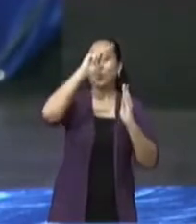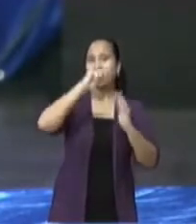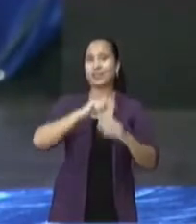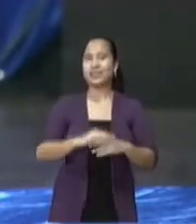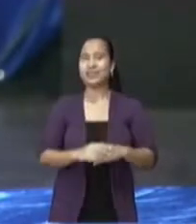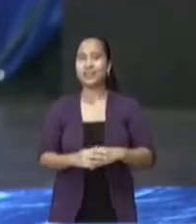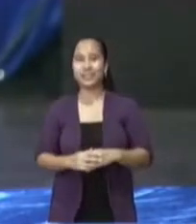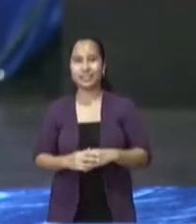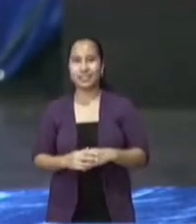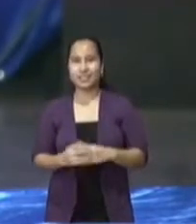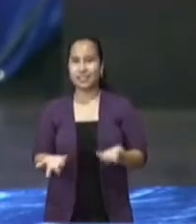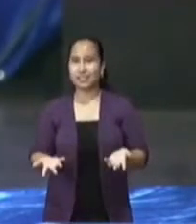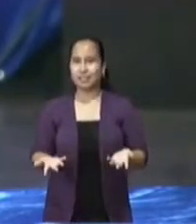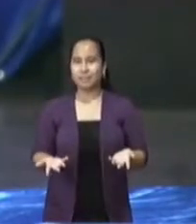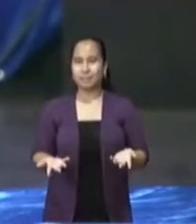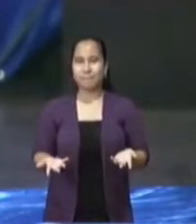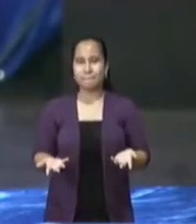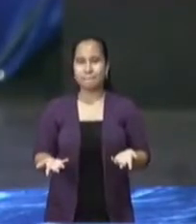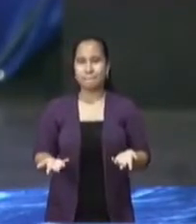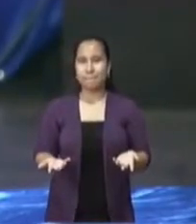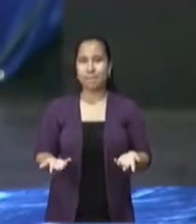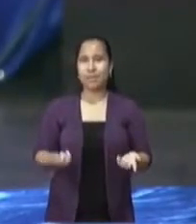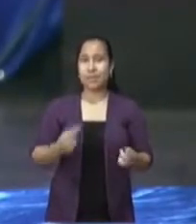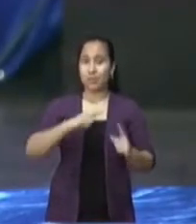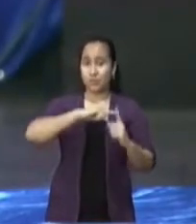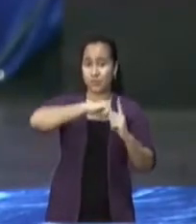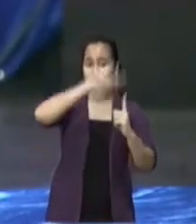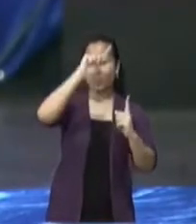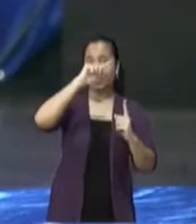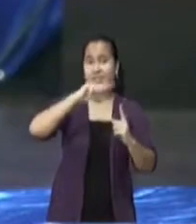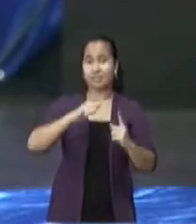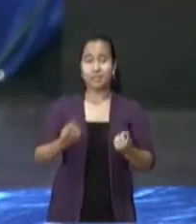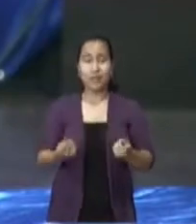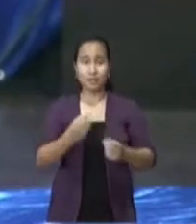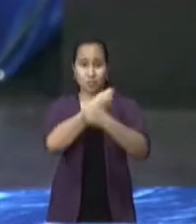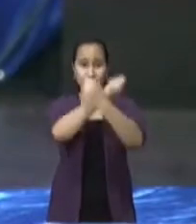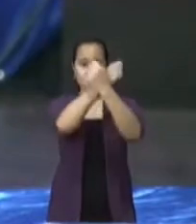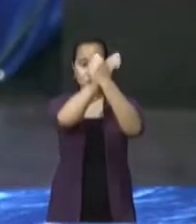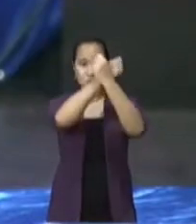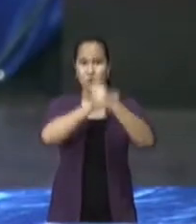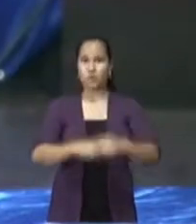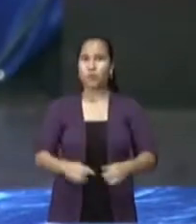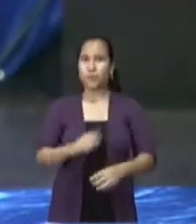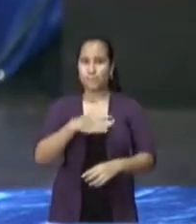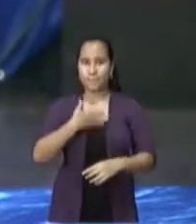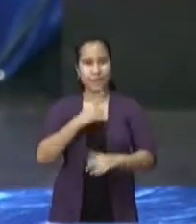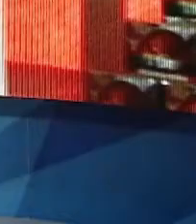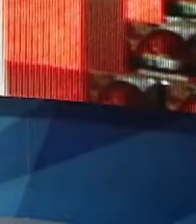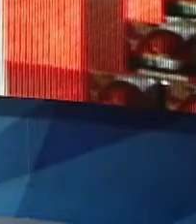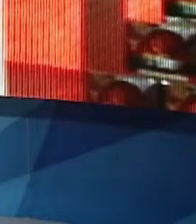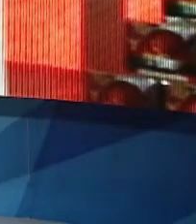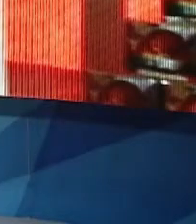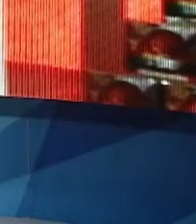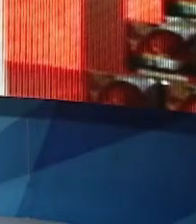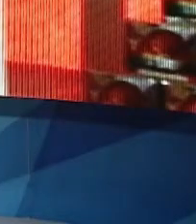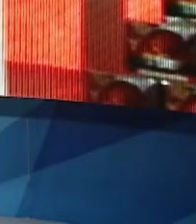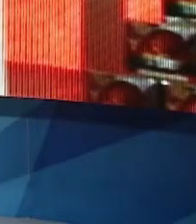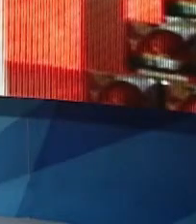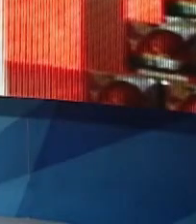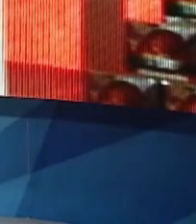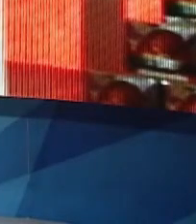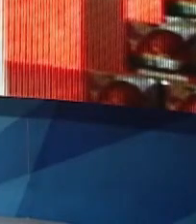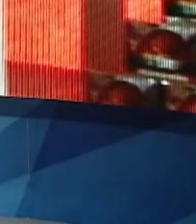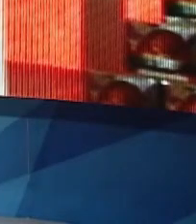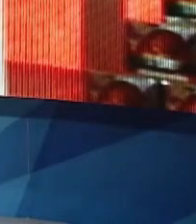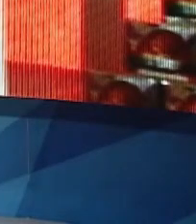en er een risico aan verbonden was, hadden we ook het afschieten van vuurwerk kunnen verbieden. En daarmee was ook dus de verkoop stopgezet. Het was minister